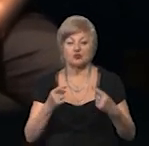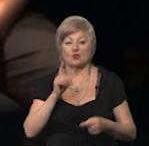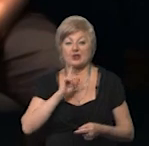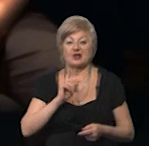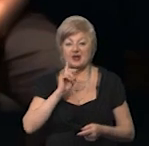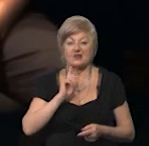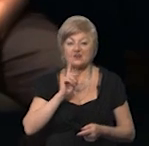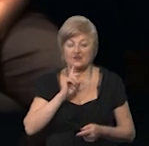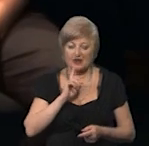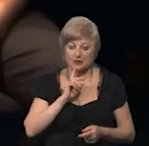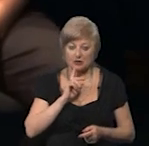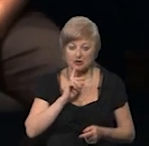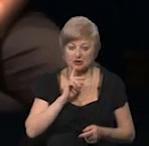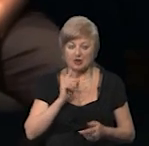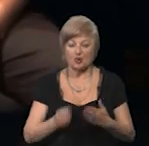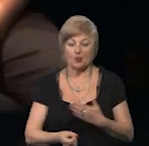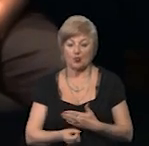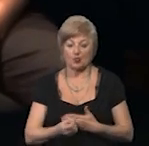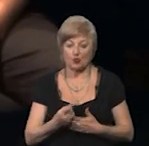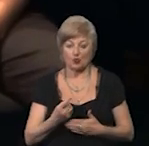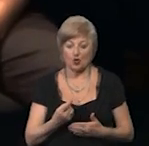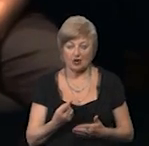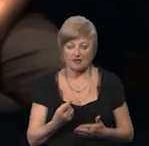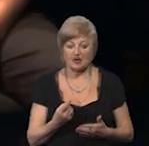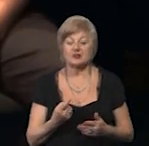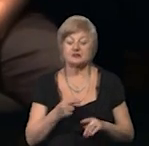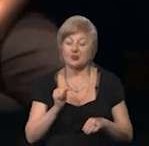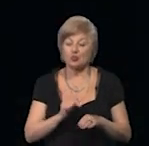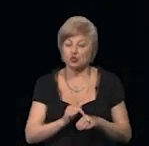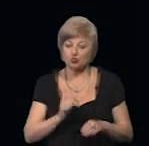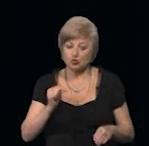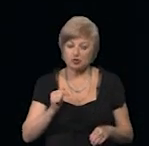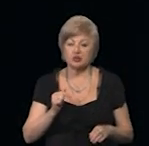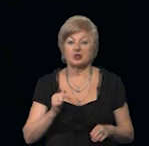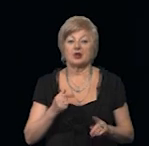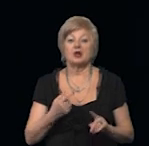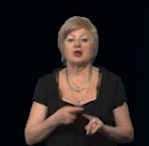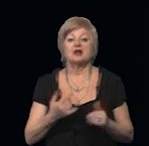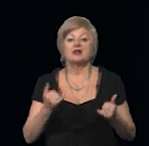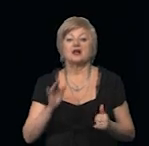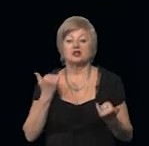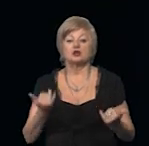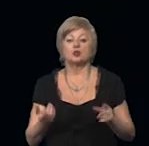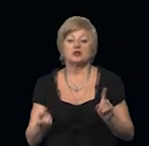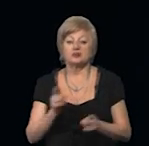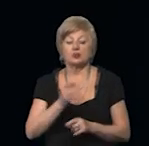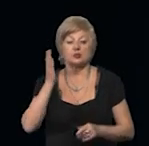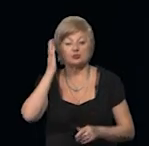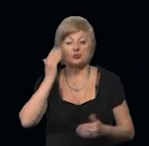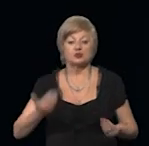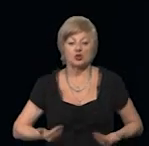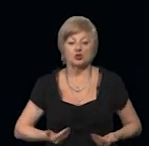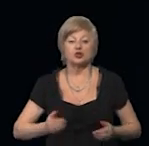Тимчасові, як змінилося відтоді ваше самопочуття? Чи, може, ви навіть змінили спосіб життя після того, як